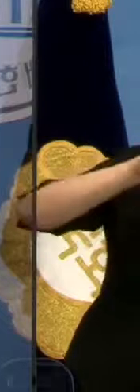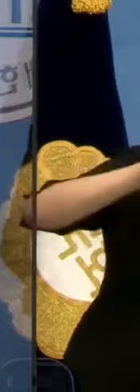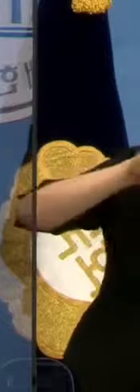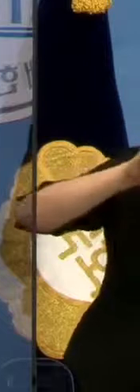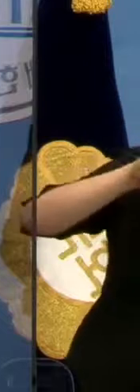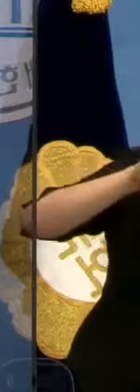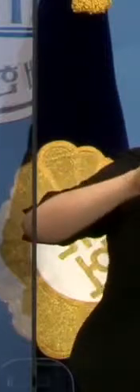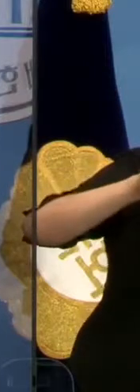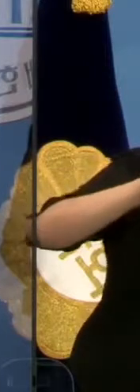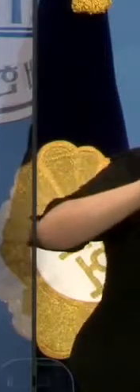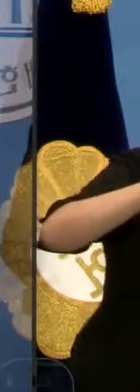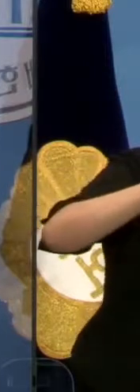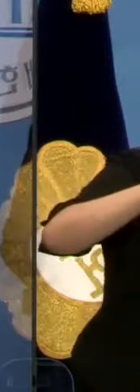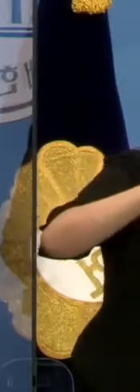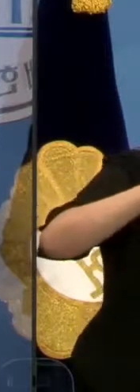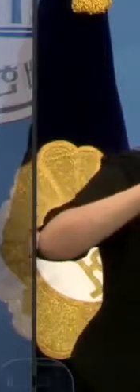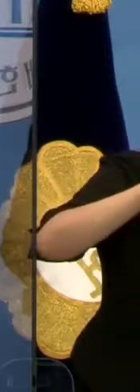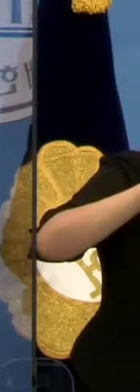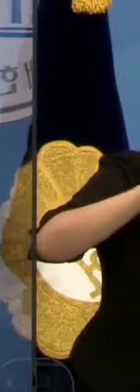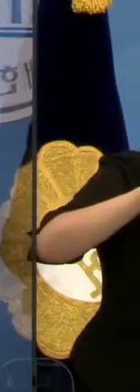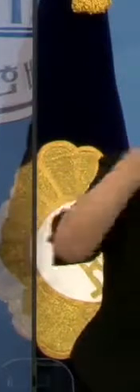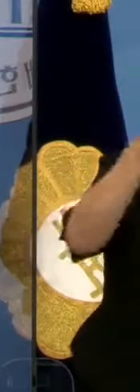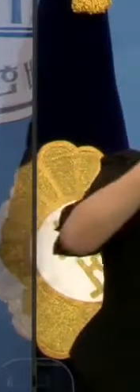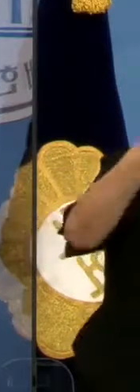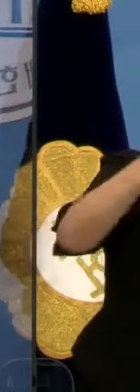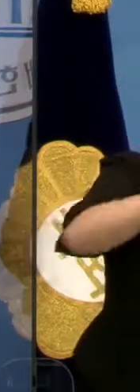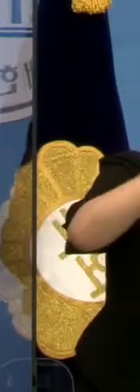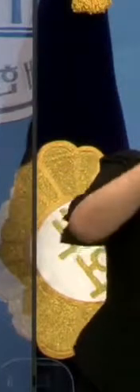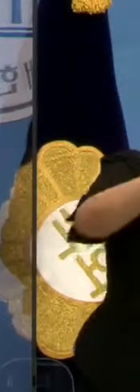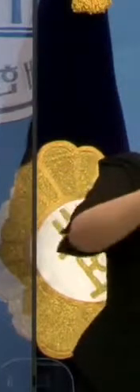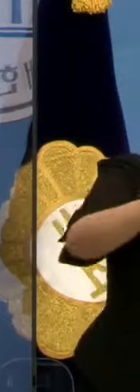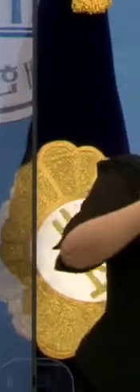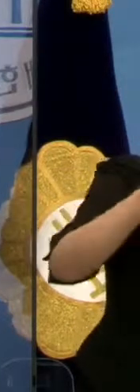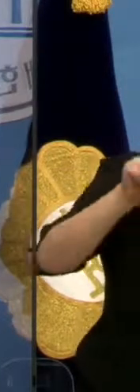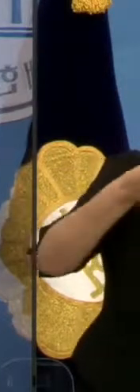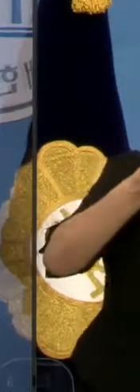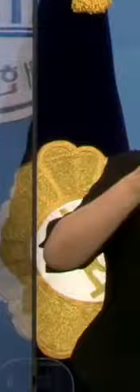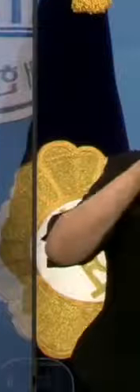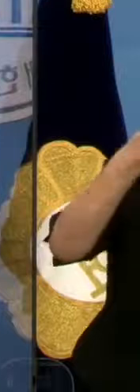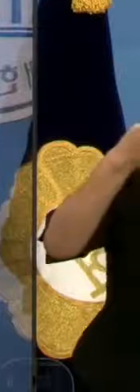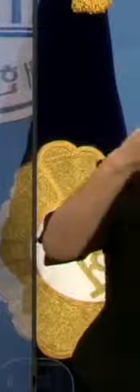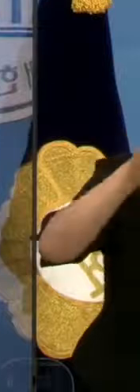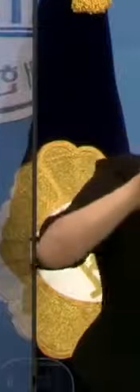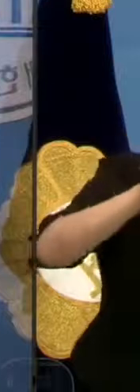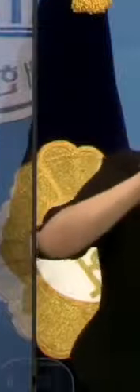120mm에서 2013년부터 210mm로 바뀌었습니다. 앞으로는